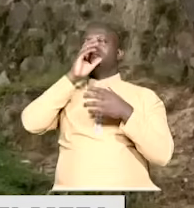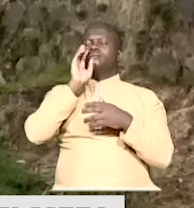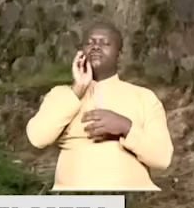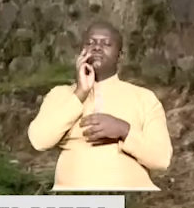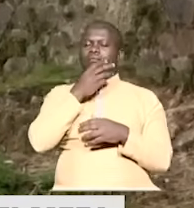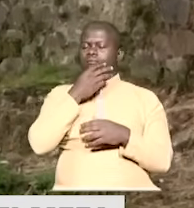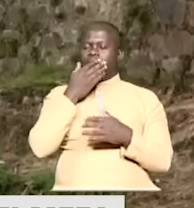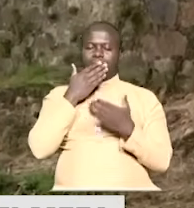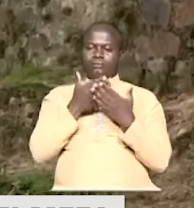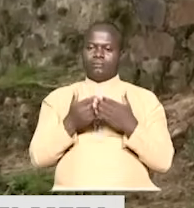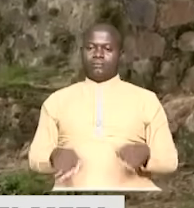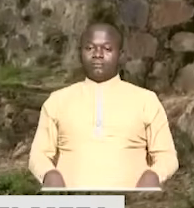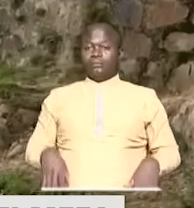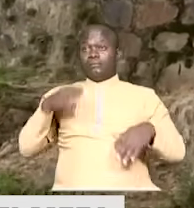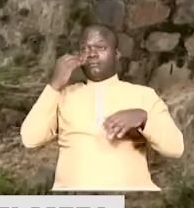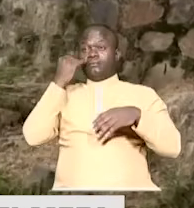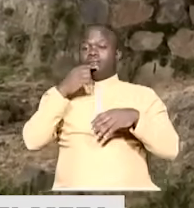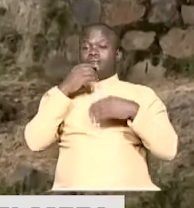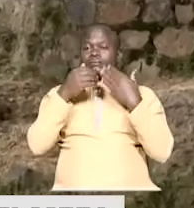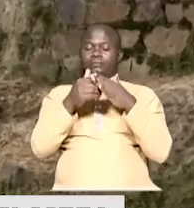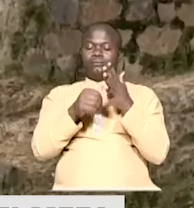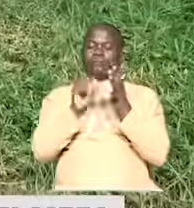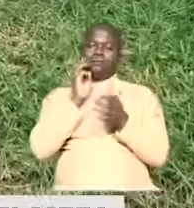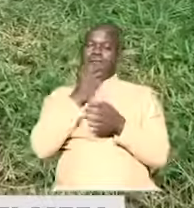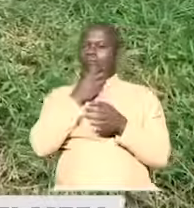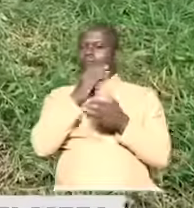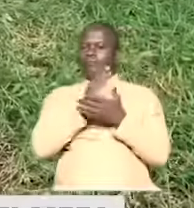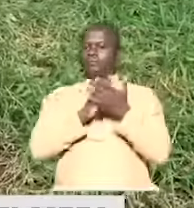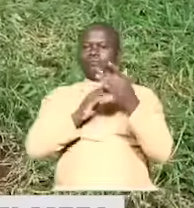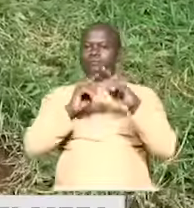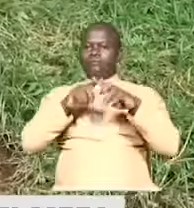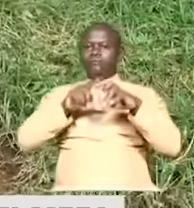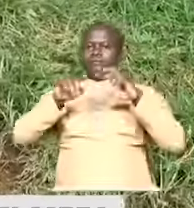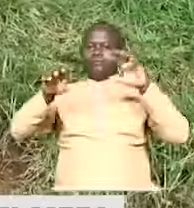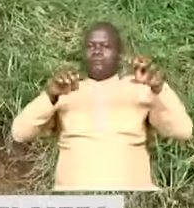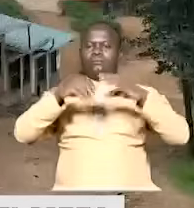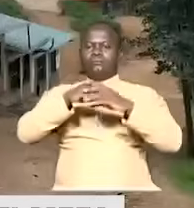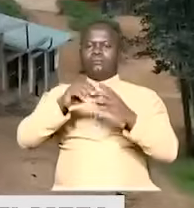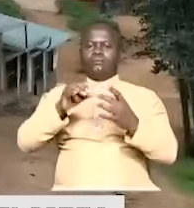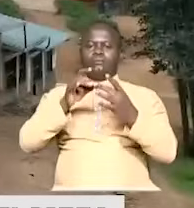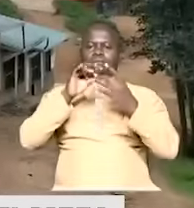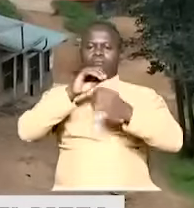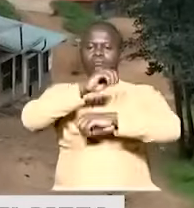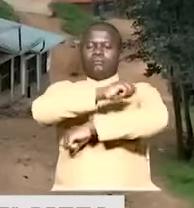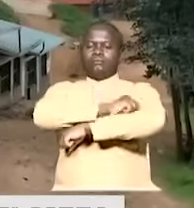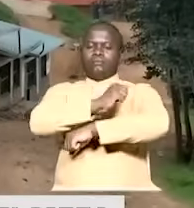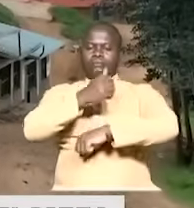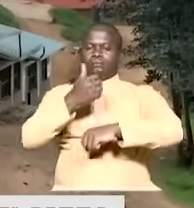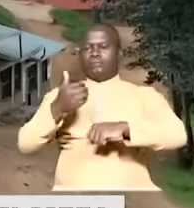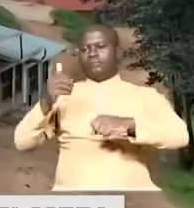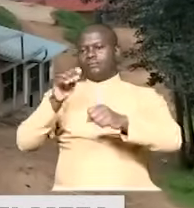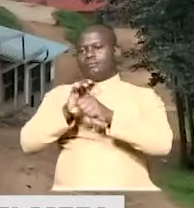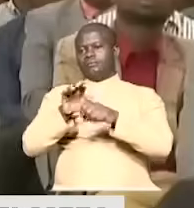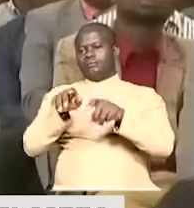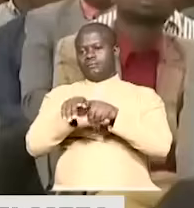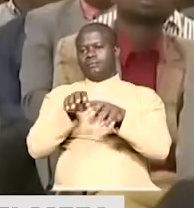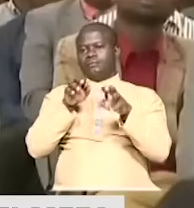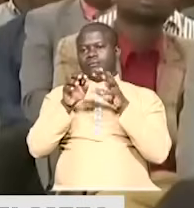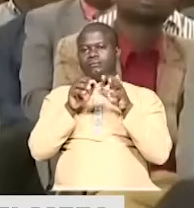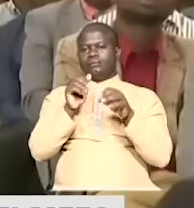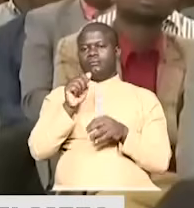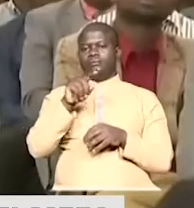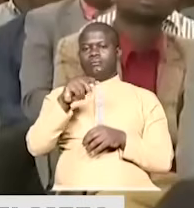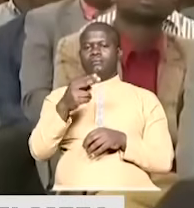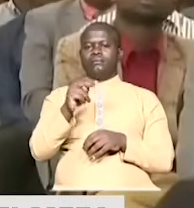meza. Nubwo hari ikibazo cy'amazi mu bice bimwe na bimwe by'akarere, amashuri afite umwihariko kw'abafite abana benshi nk'uko byagarutsweho na